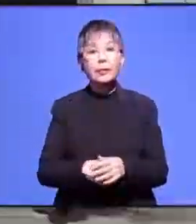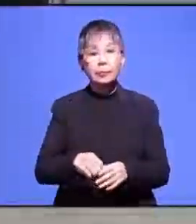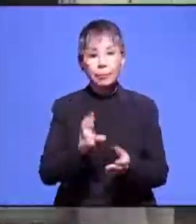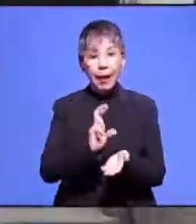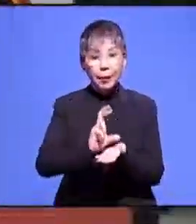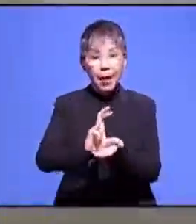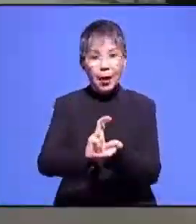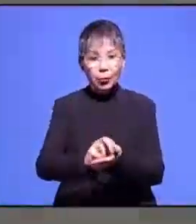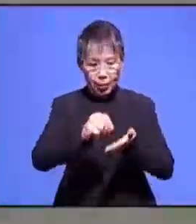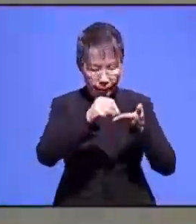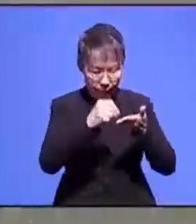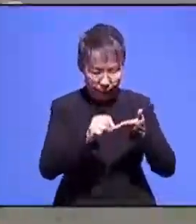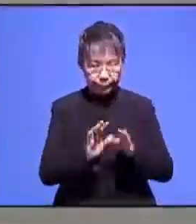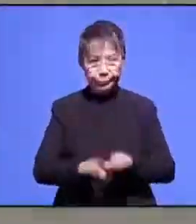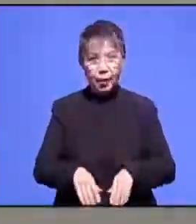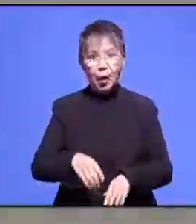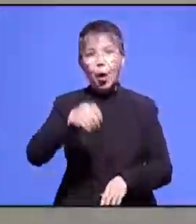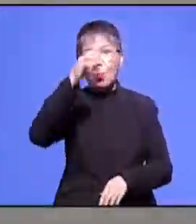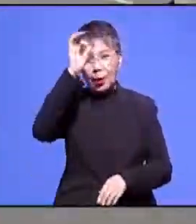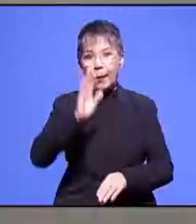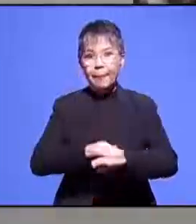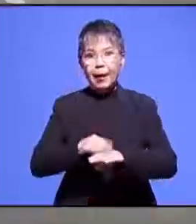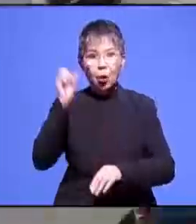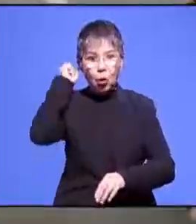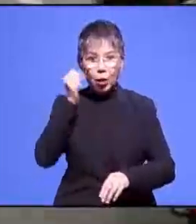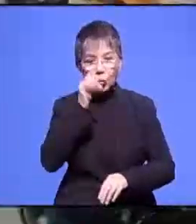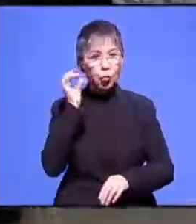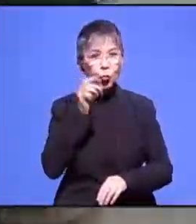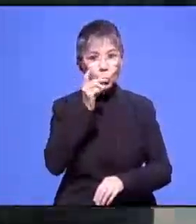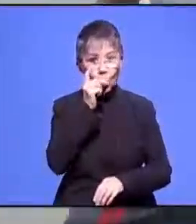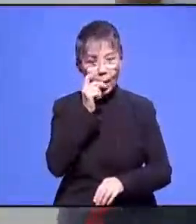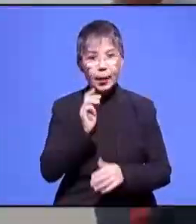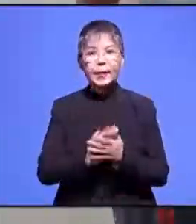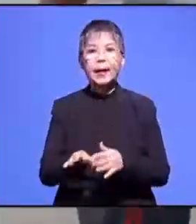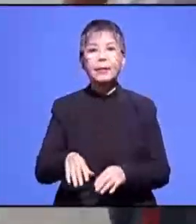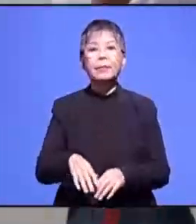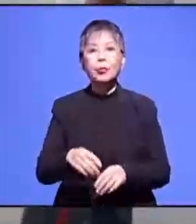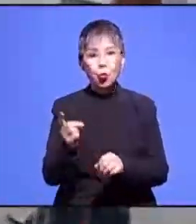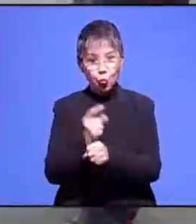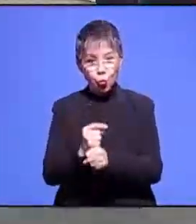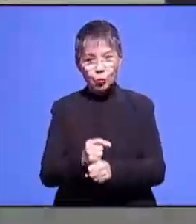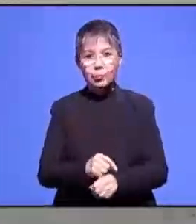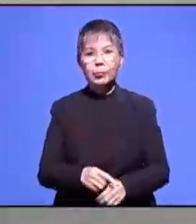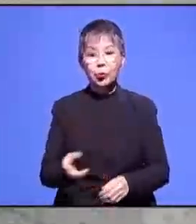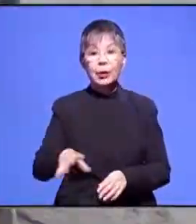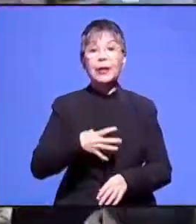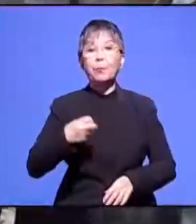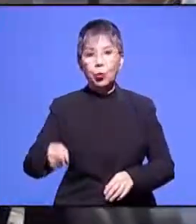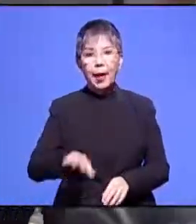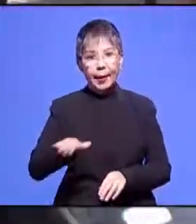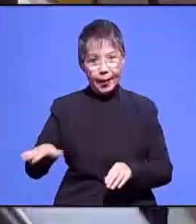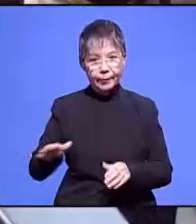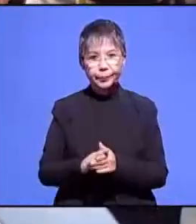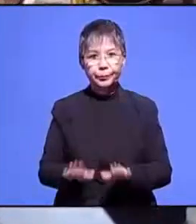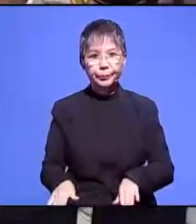polisi juga akan memanggil orang tua pelajar dan pihak sekolah untuk menjemput anaknya di mapolsek Pademangan sementara